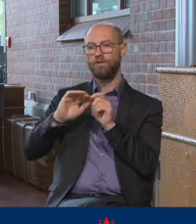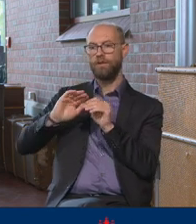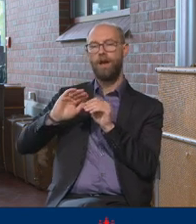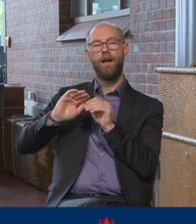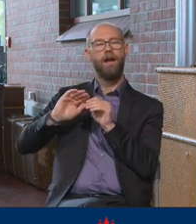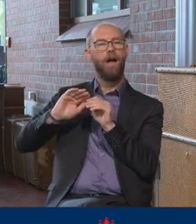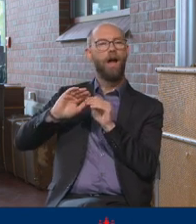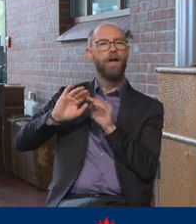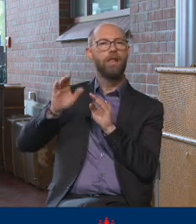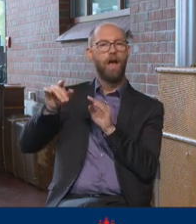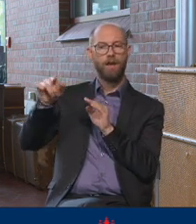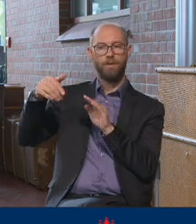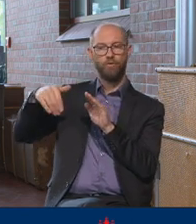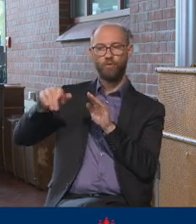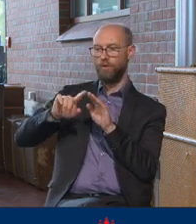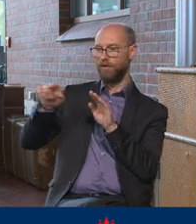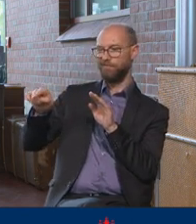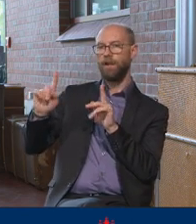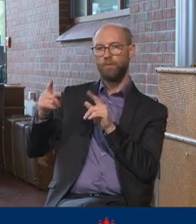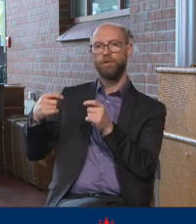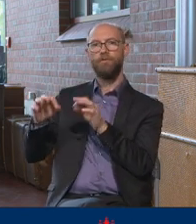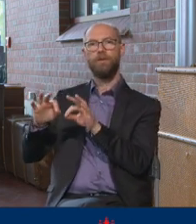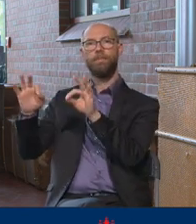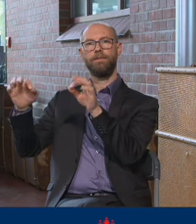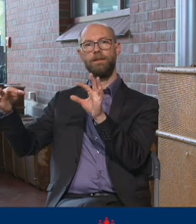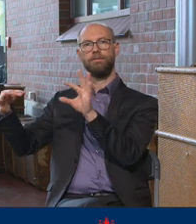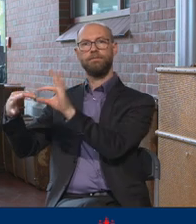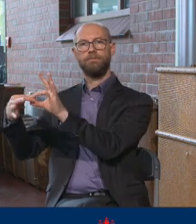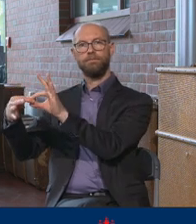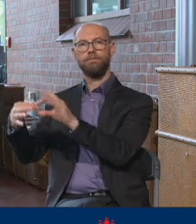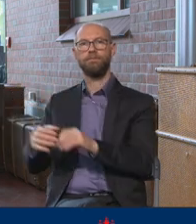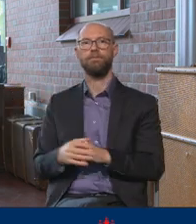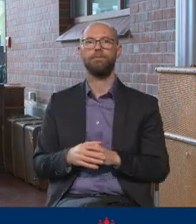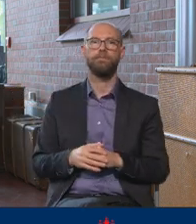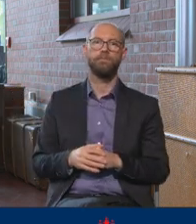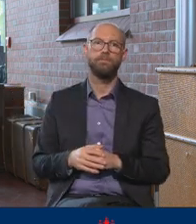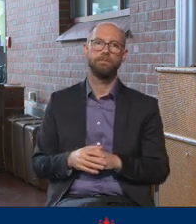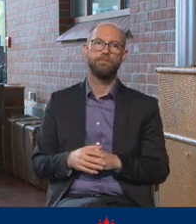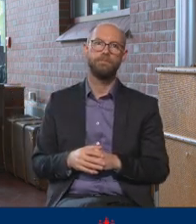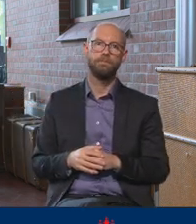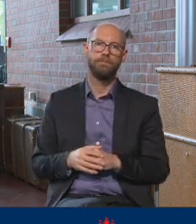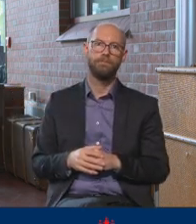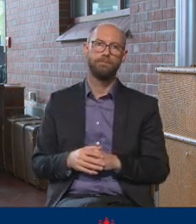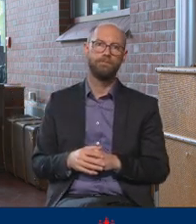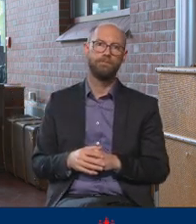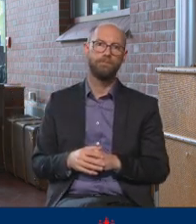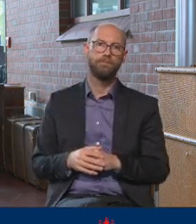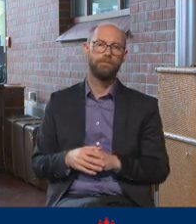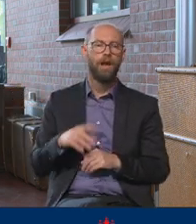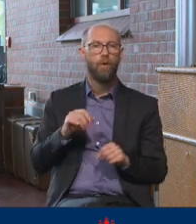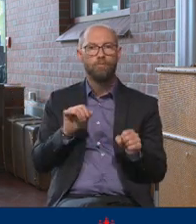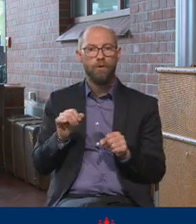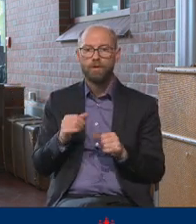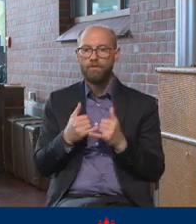die es zu verbessern gilt auch erste nutzungen sind denkbar sind